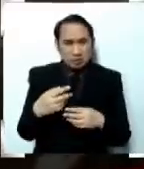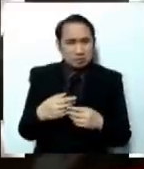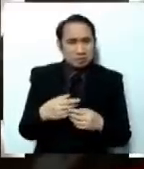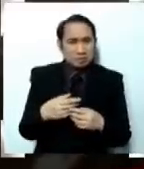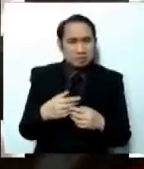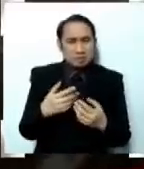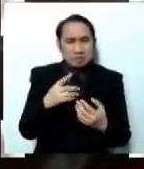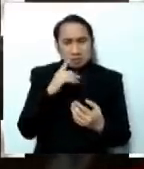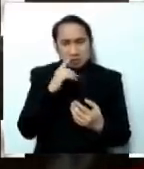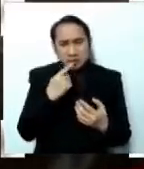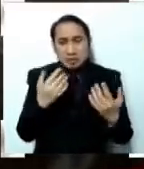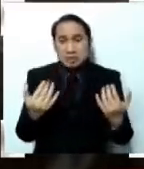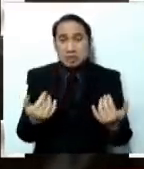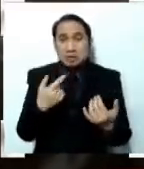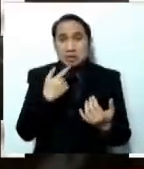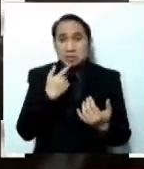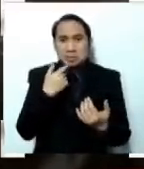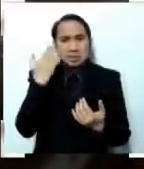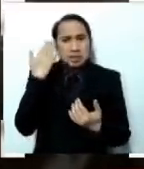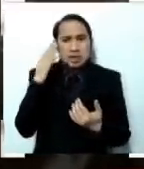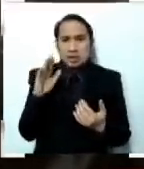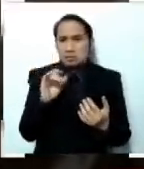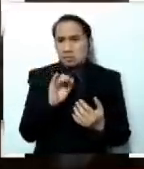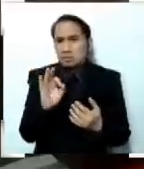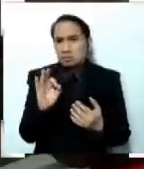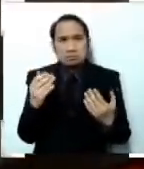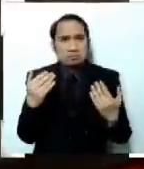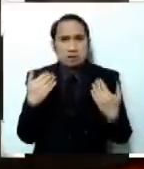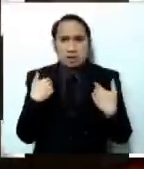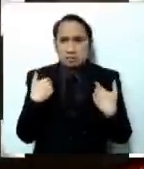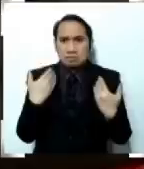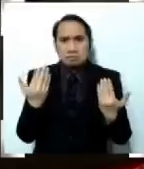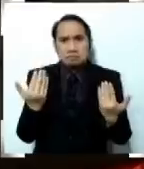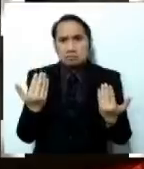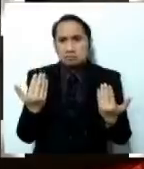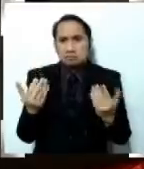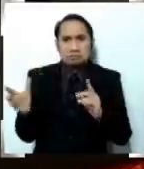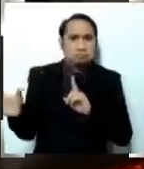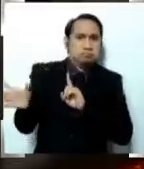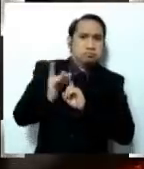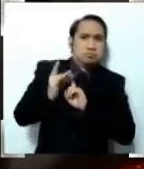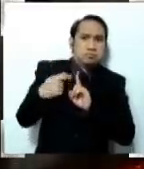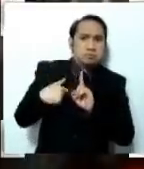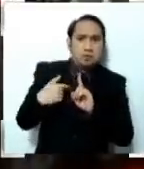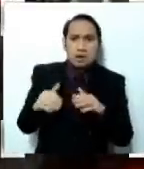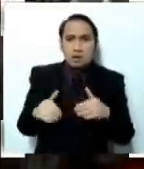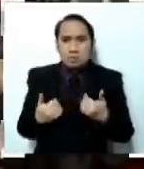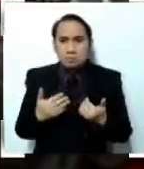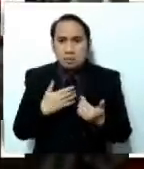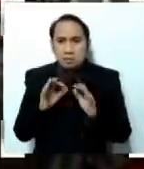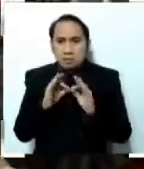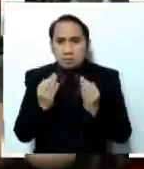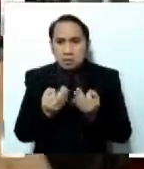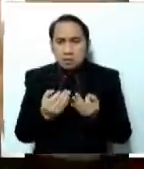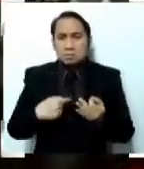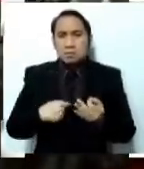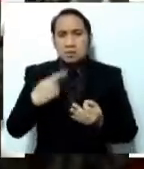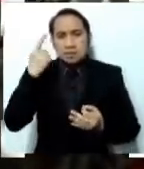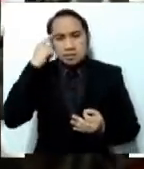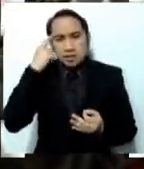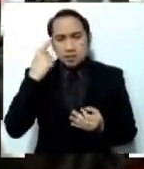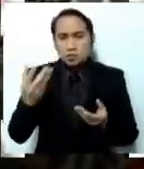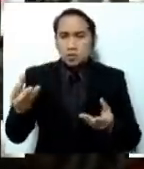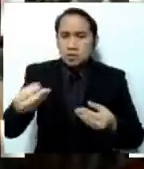bahay, hindi natin alam kung meron akong dalang virus o ano, yung pamilya ko, yun din ang iniisip ko. Bigyan ninyo ng maga, huwag nyo nang